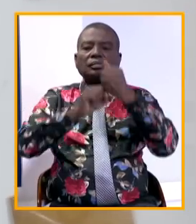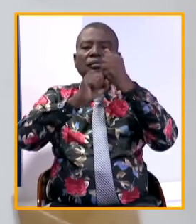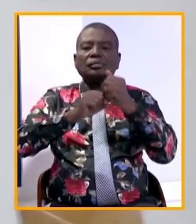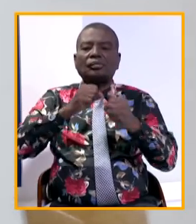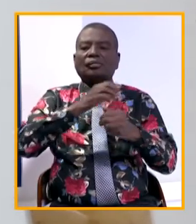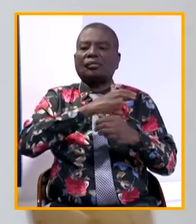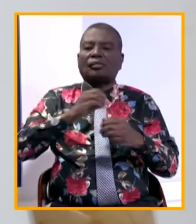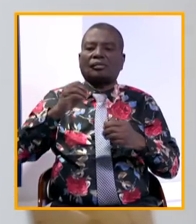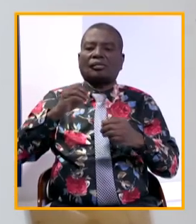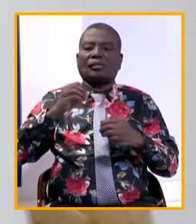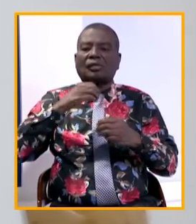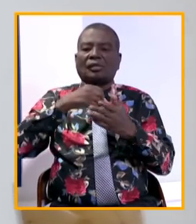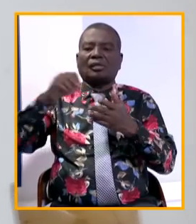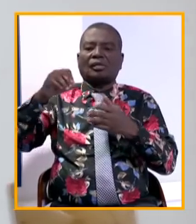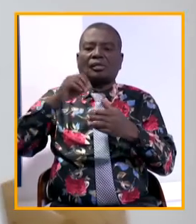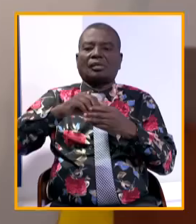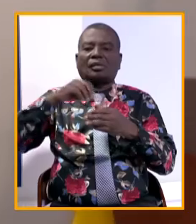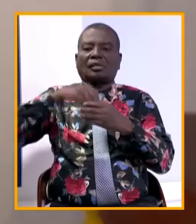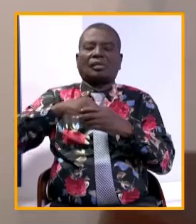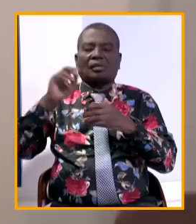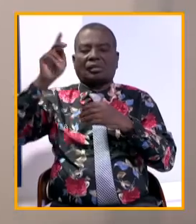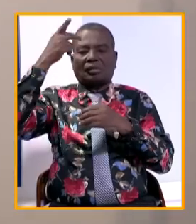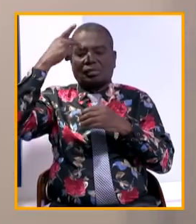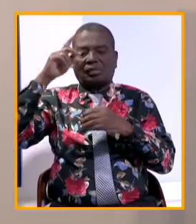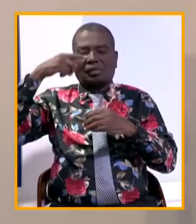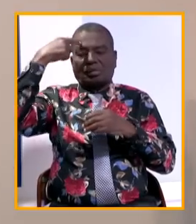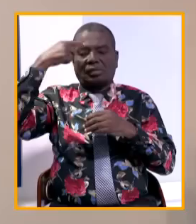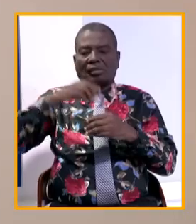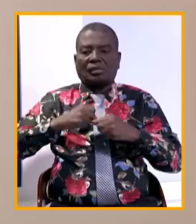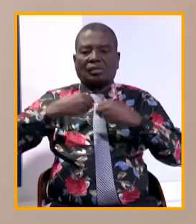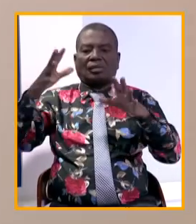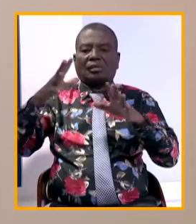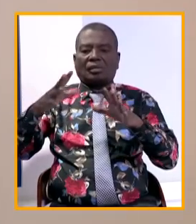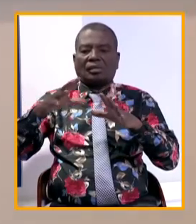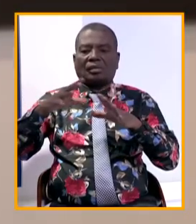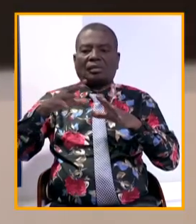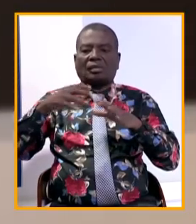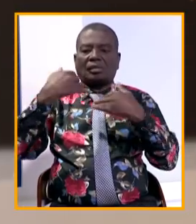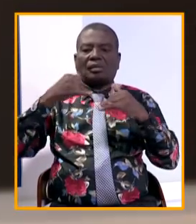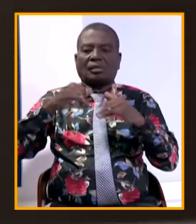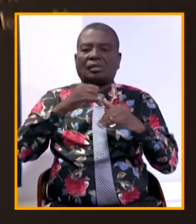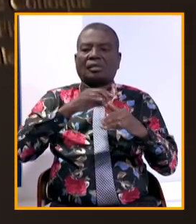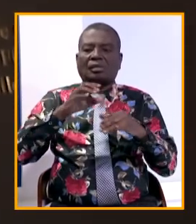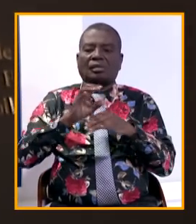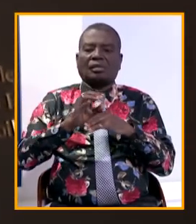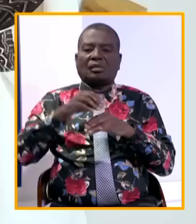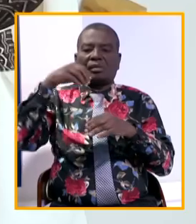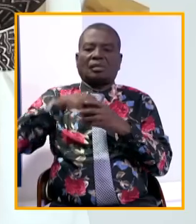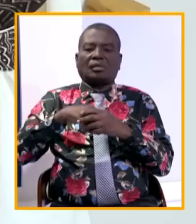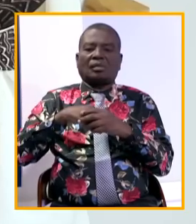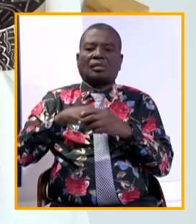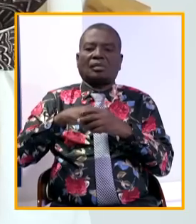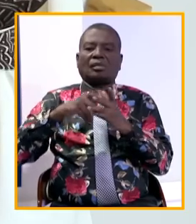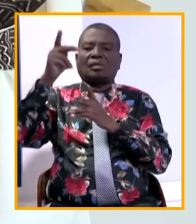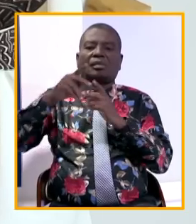aux designers qui d'ailleurs s'inscrit dans la politique gouvernementale visant à booster les industries créatives et culturelle. Dans le cadre du